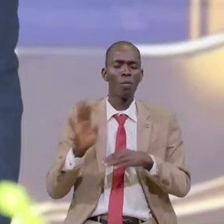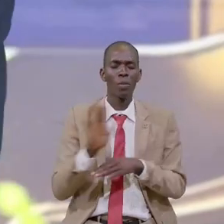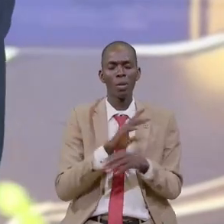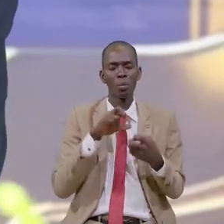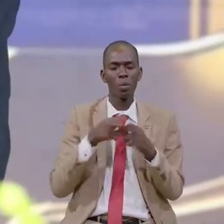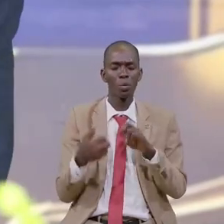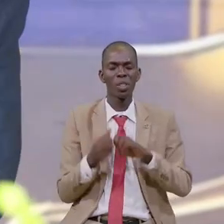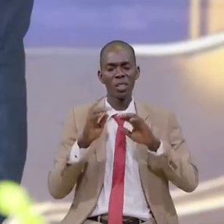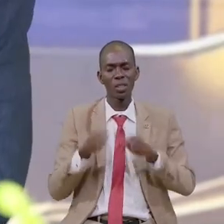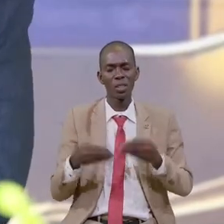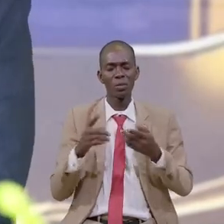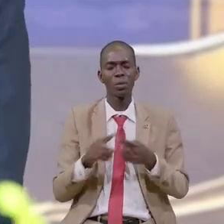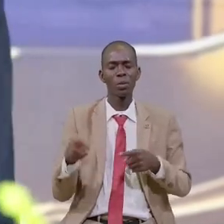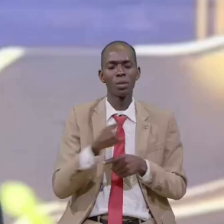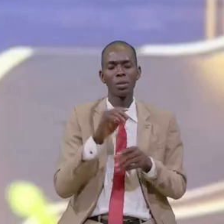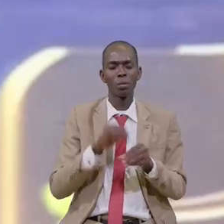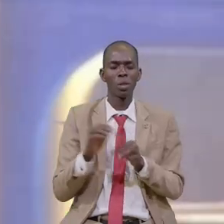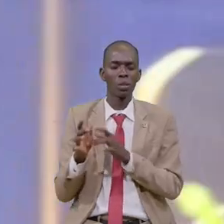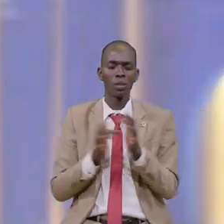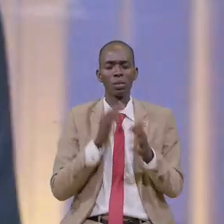donne-leur cela au nom de Jésus.